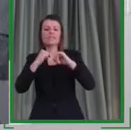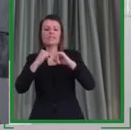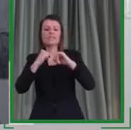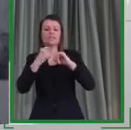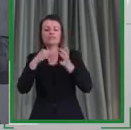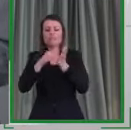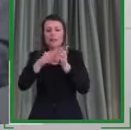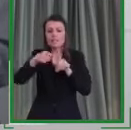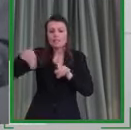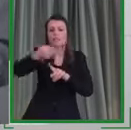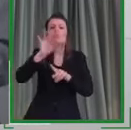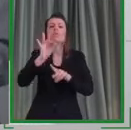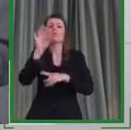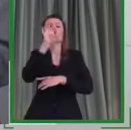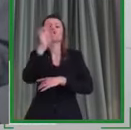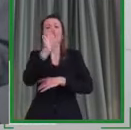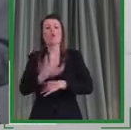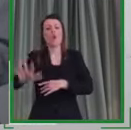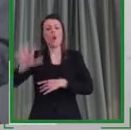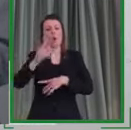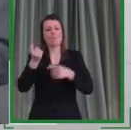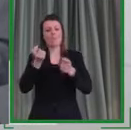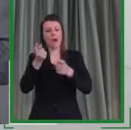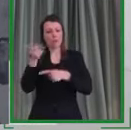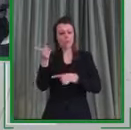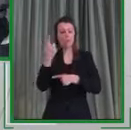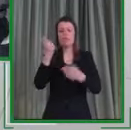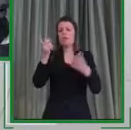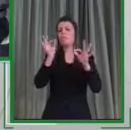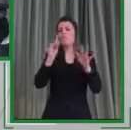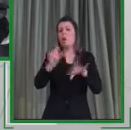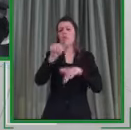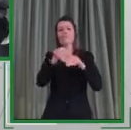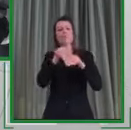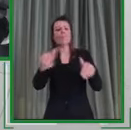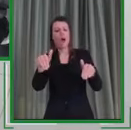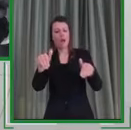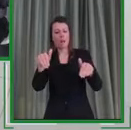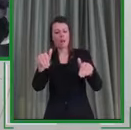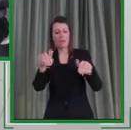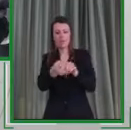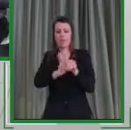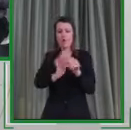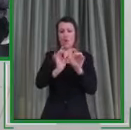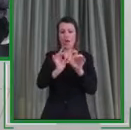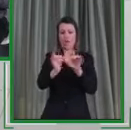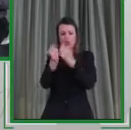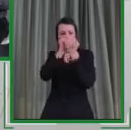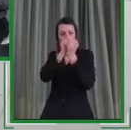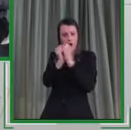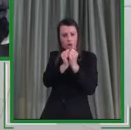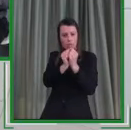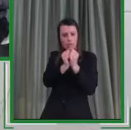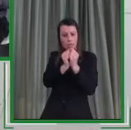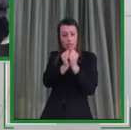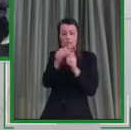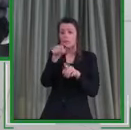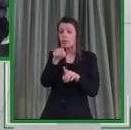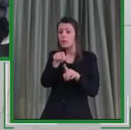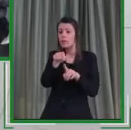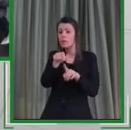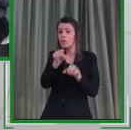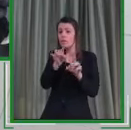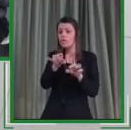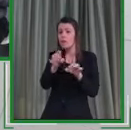della trincea contro questo coronavirus che si sconfigge anche attraverso